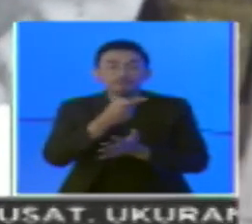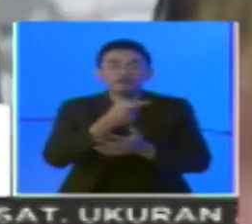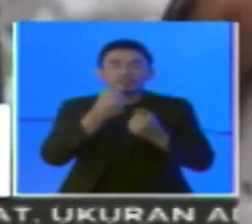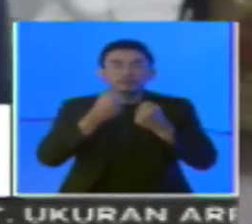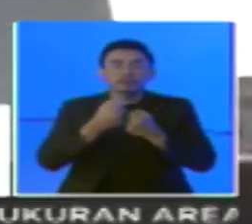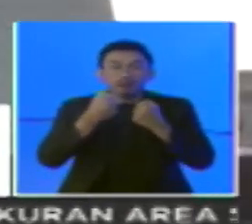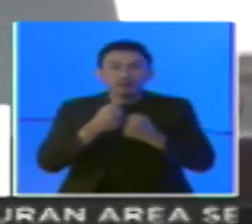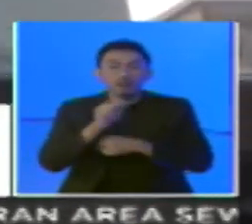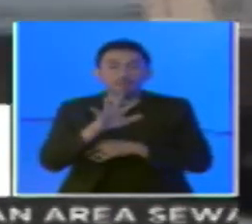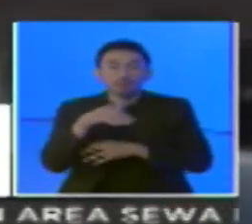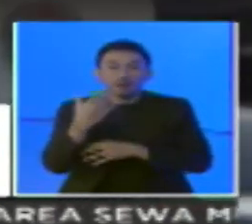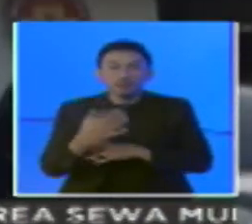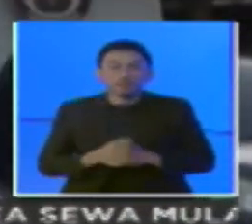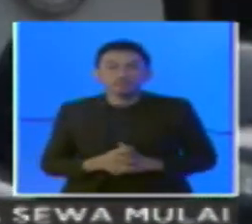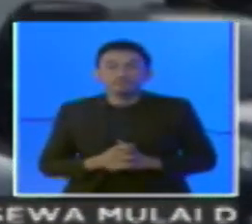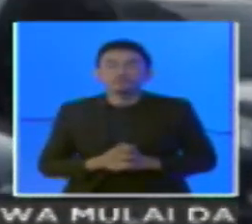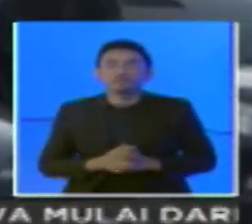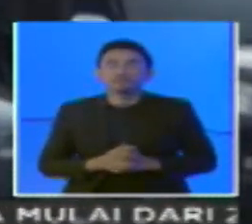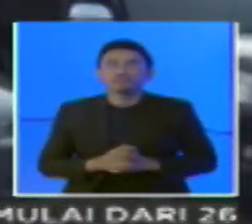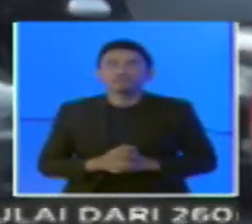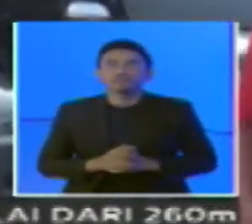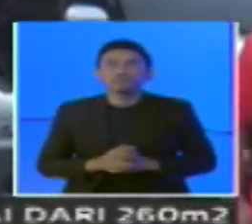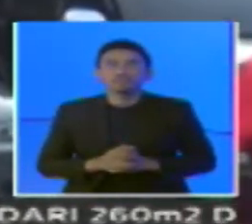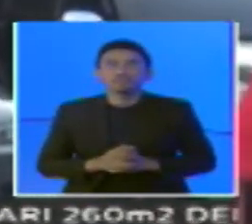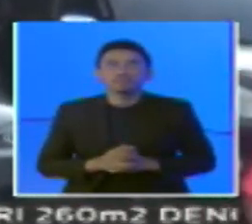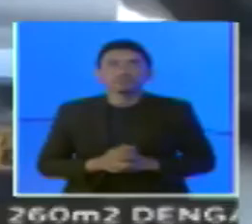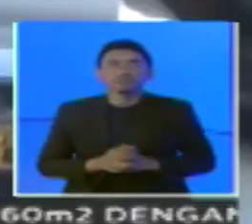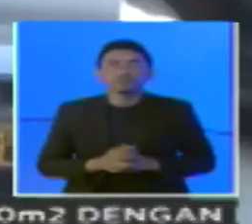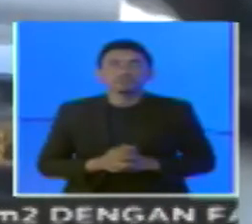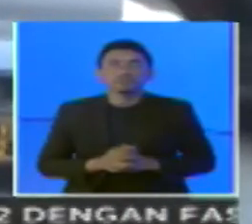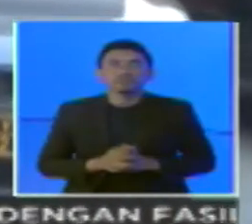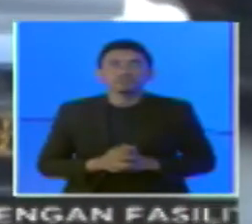penjara maksimal 4 tahun. Dari Jakarta, Fendra Kurniawan, iNews melaporkan.